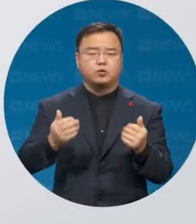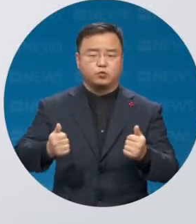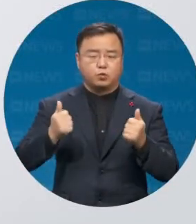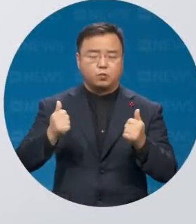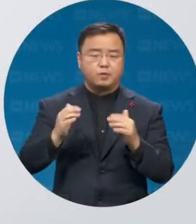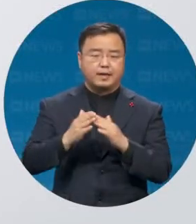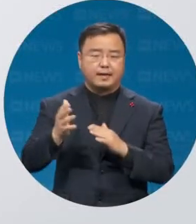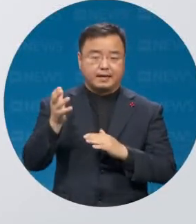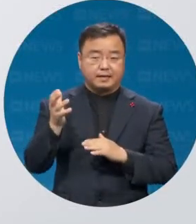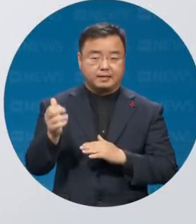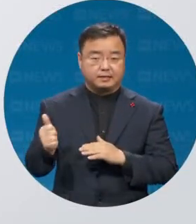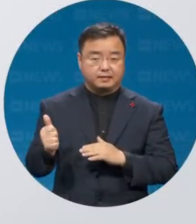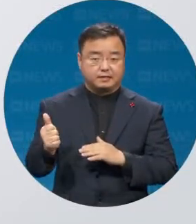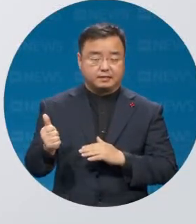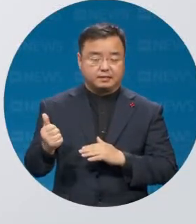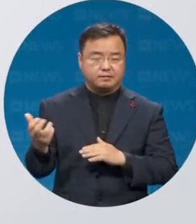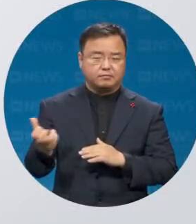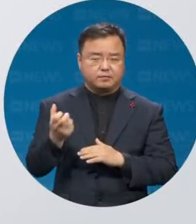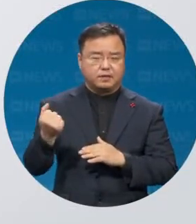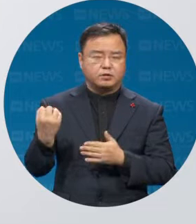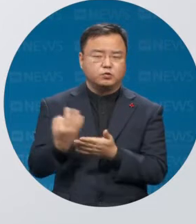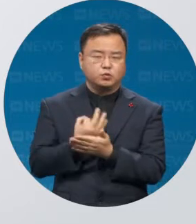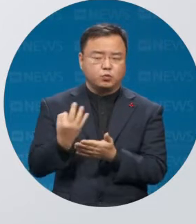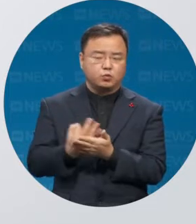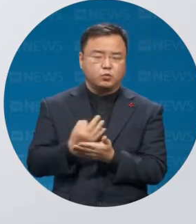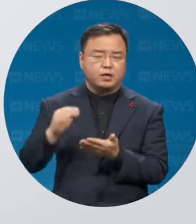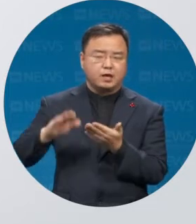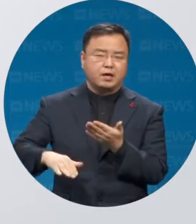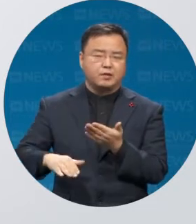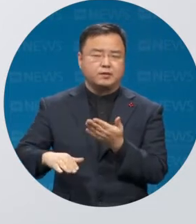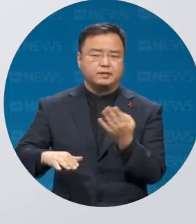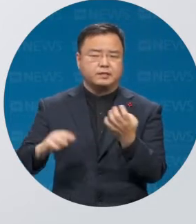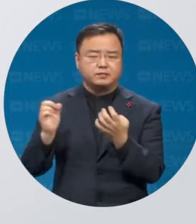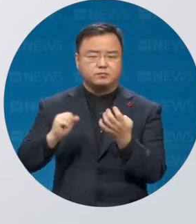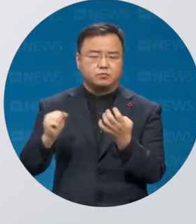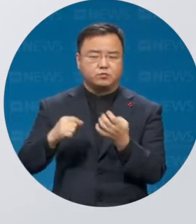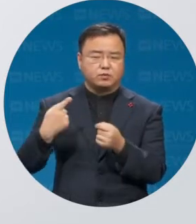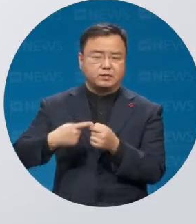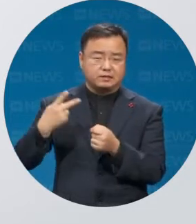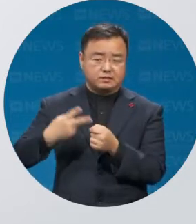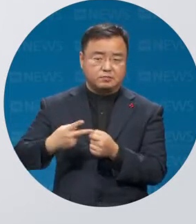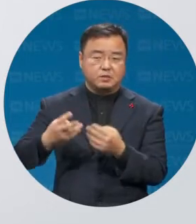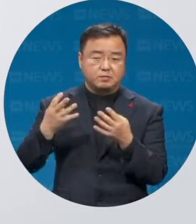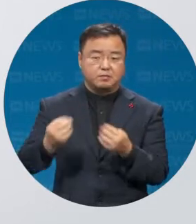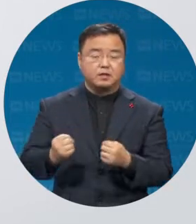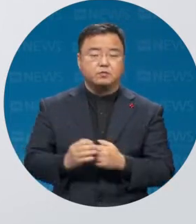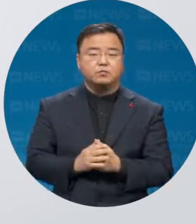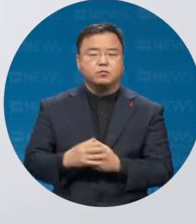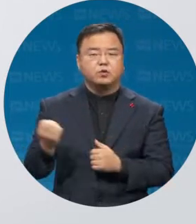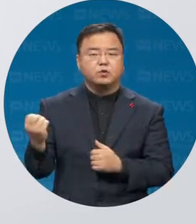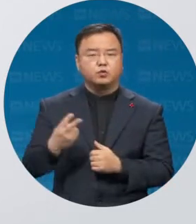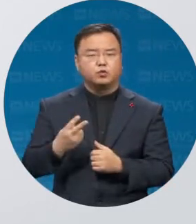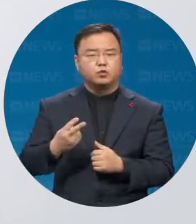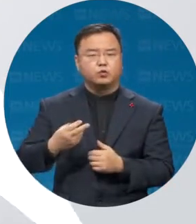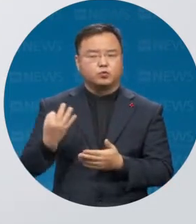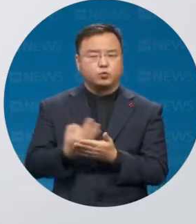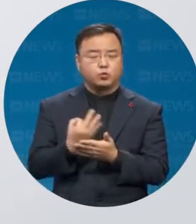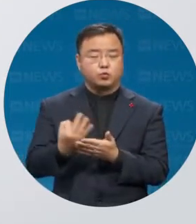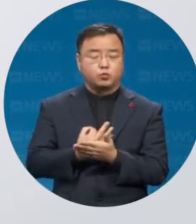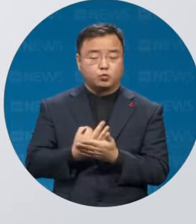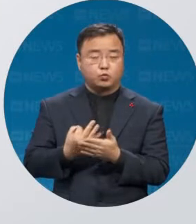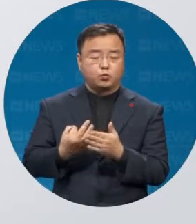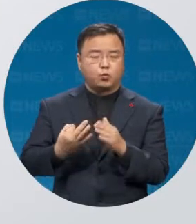소득하위 40% 인 소득 1 2분 이에 해당하는 반면 소득 5분위 인 경우는 1.8% 에 불과했습니다